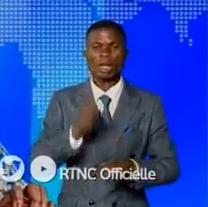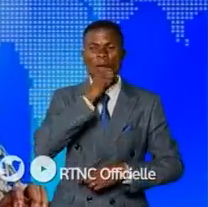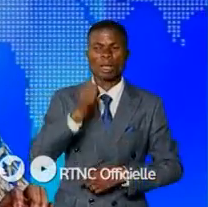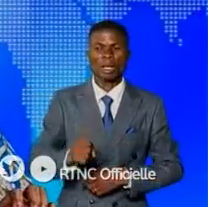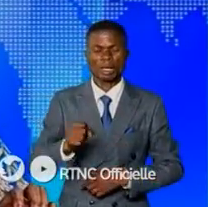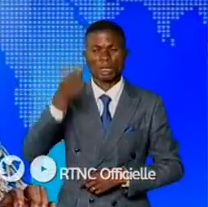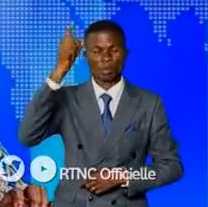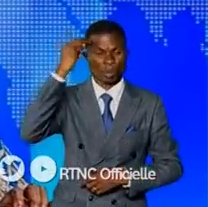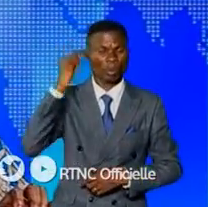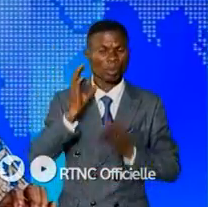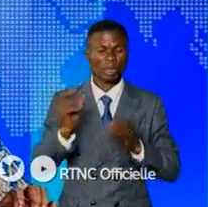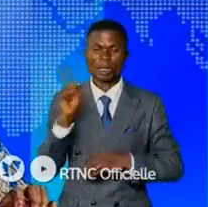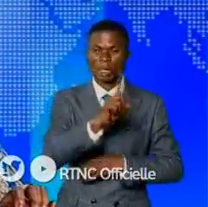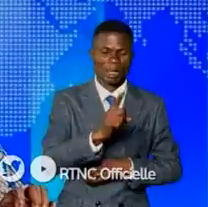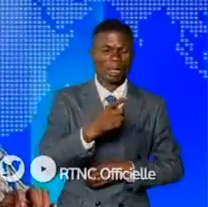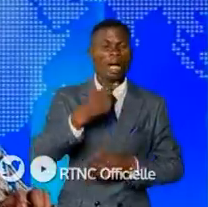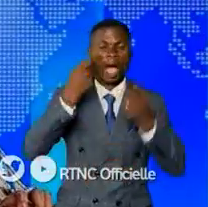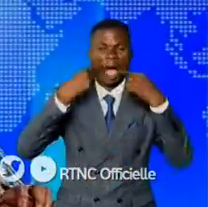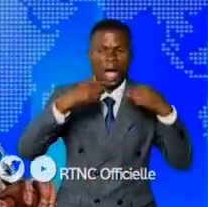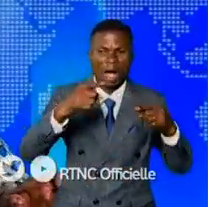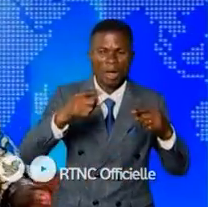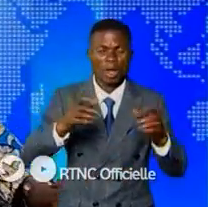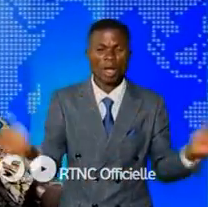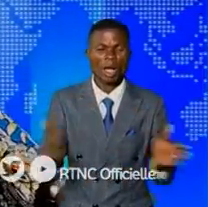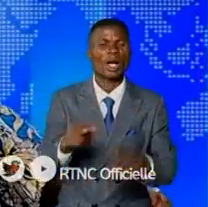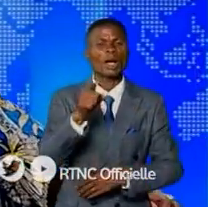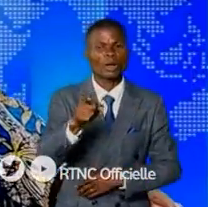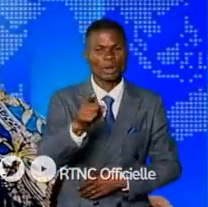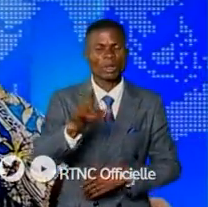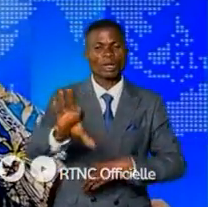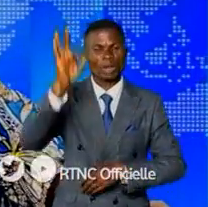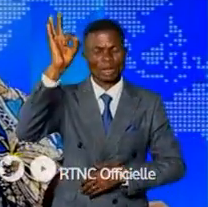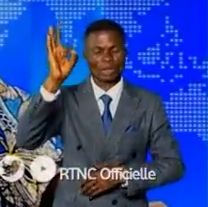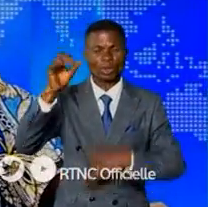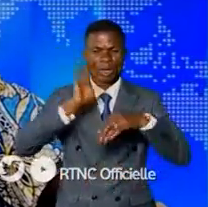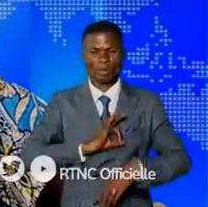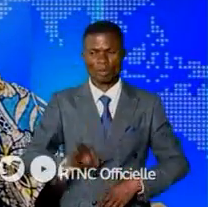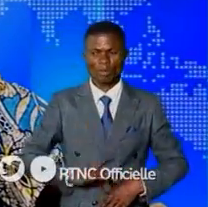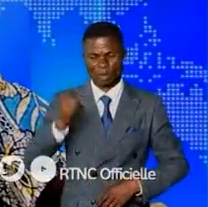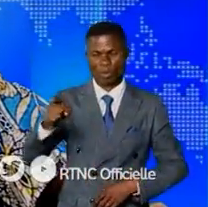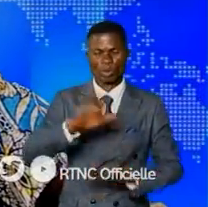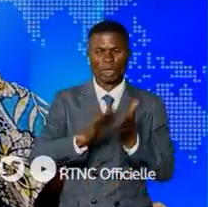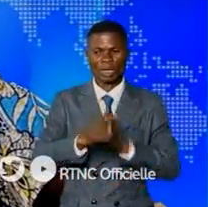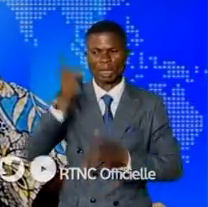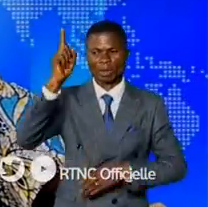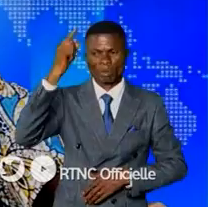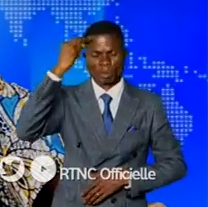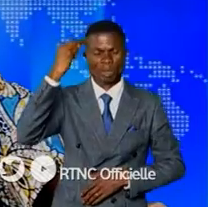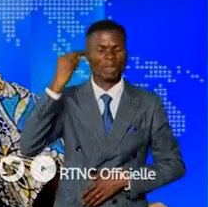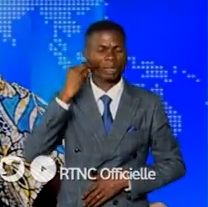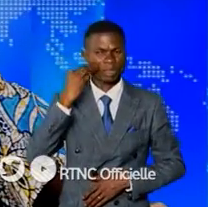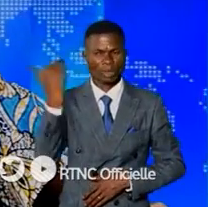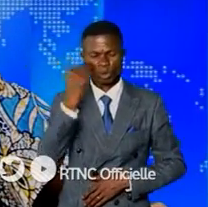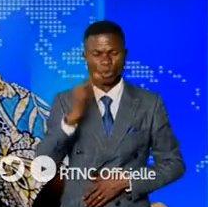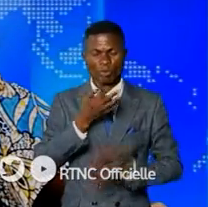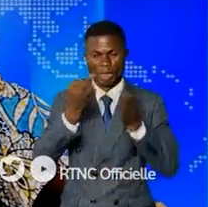Maloukonde Kyenge qui sont allés le lui rappeler pour les motiver justement après le choix opéré par le chef de l'État Félix-Antoine Tshisekedi Tshilombo. C'est